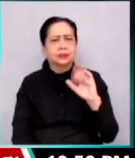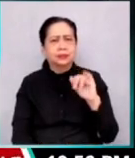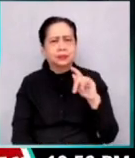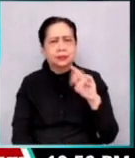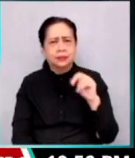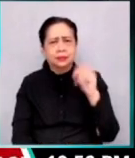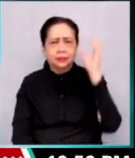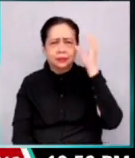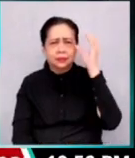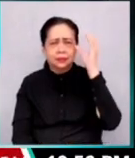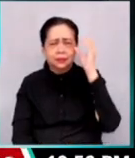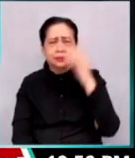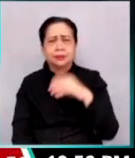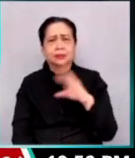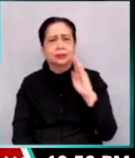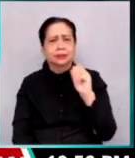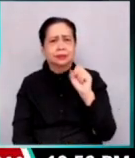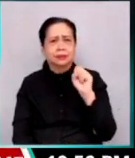Matilda!